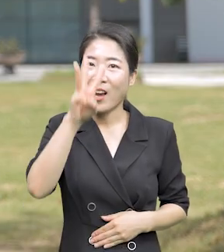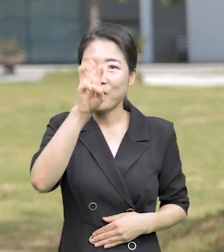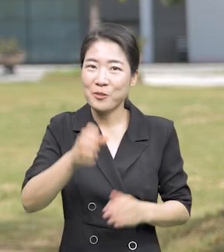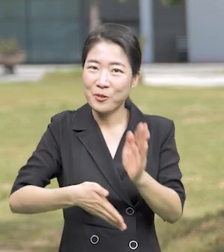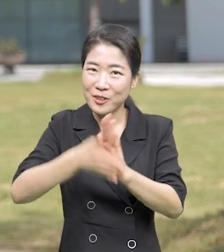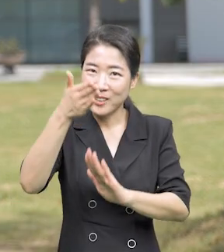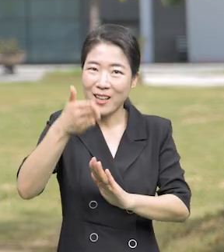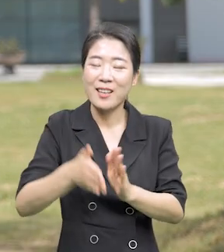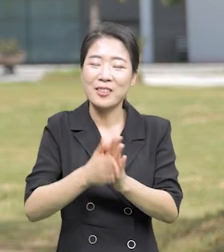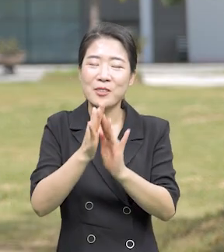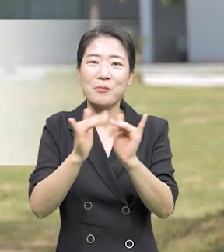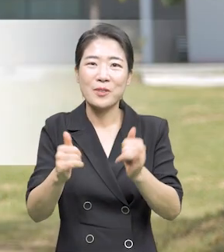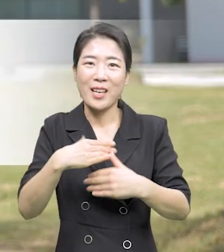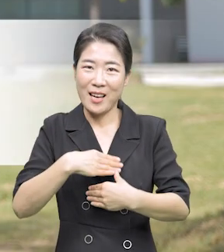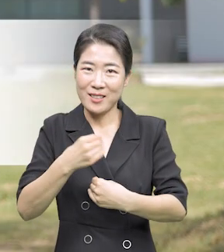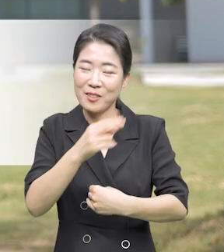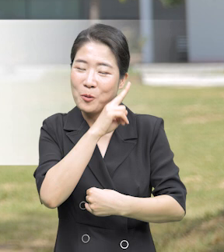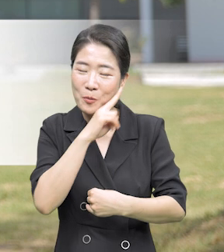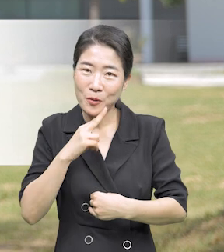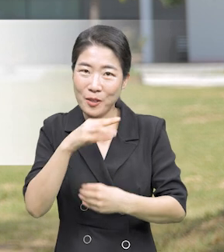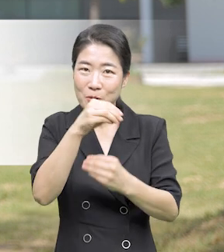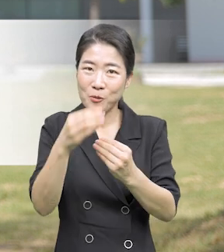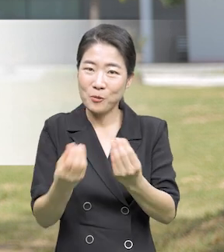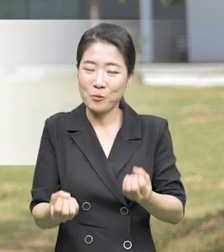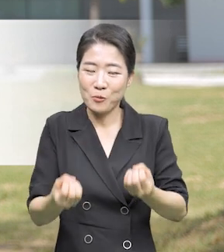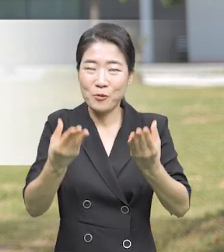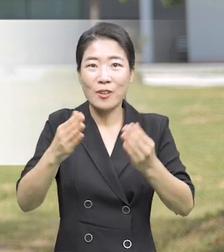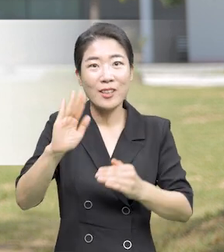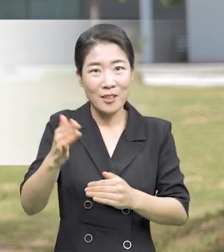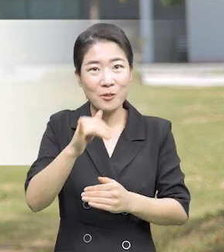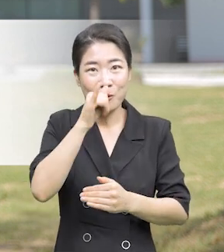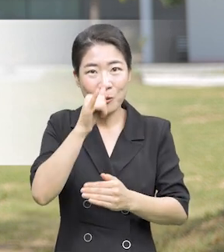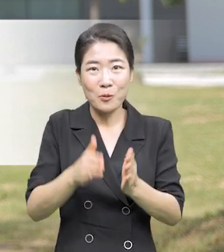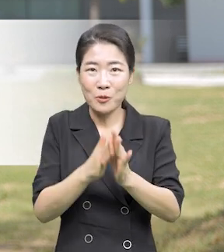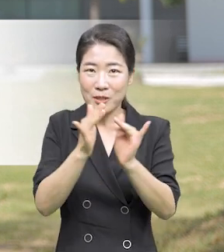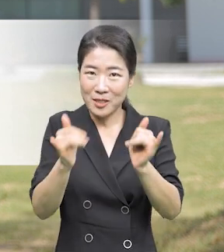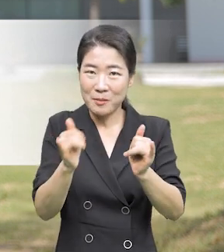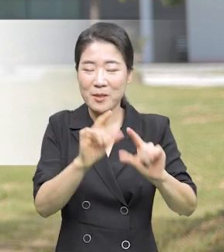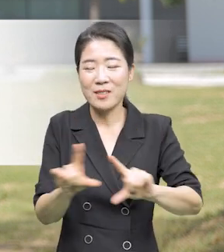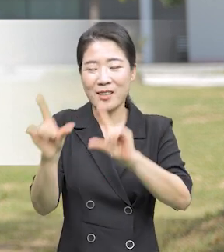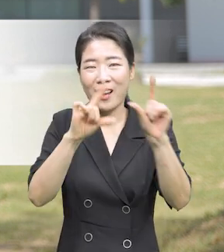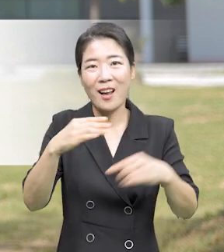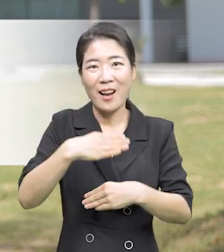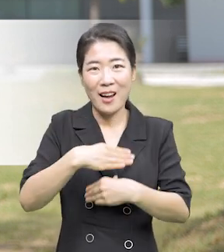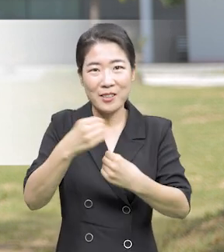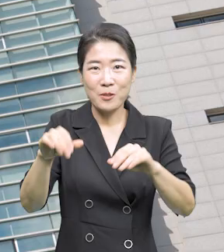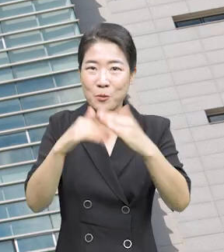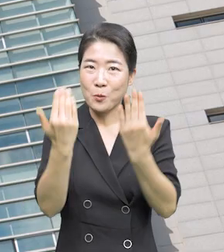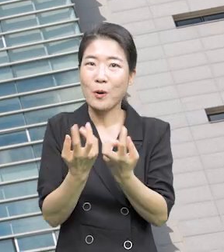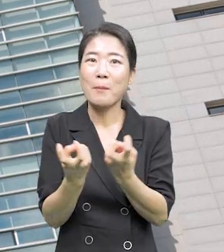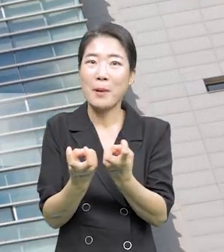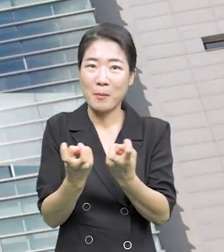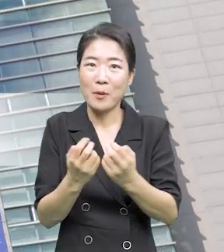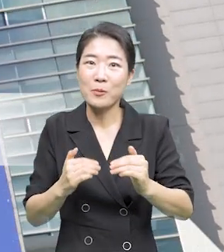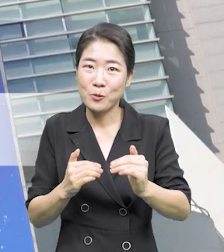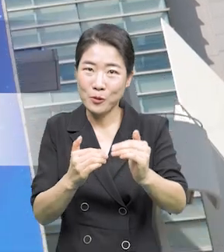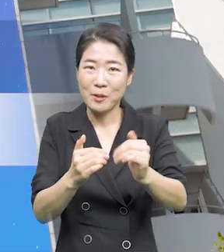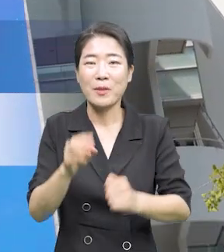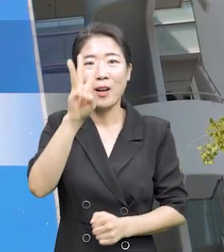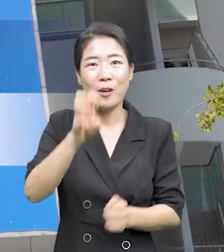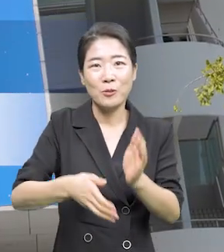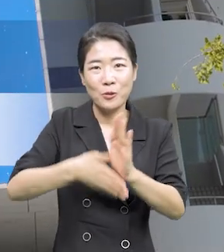광주시가 시민이 안전하고 편안한 추석 연휴를 보낼 수 있도록 시민생활안정종합대책을 추진합니다.